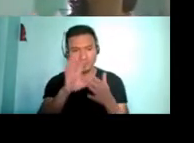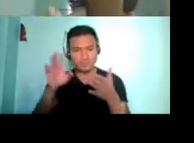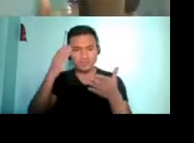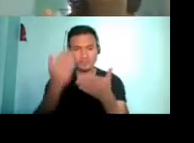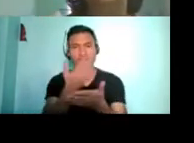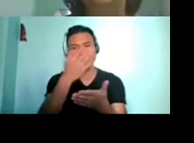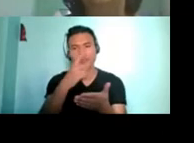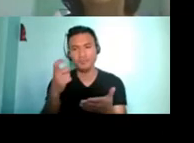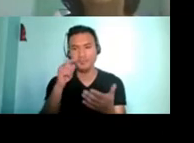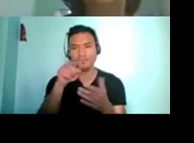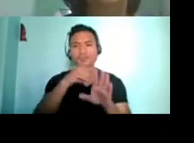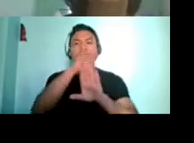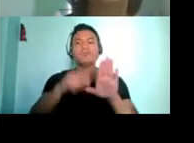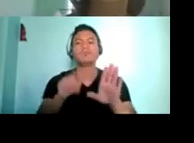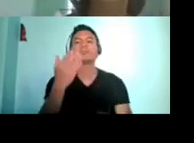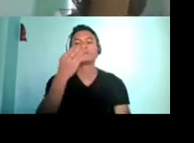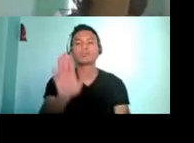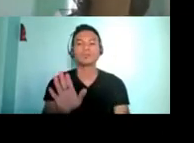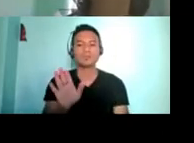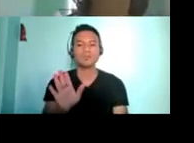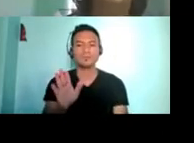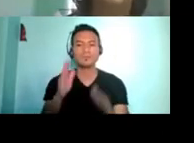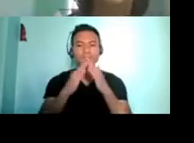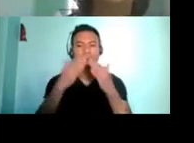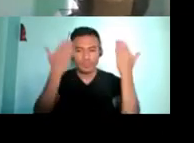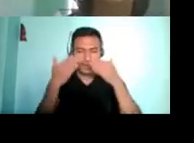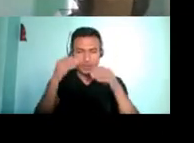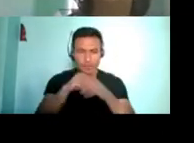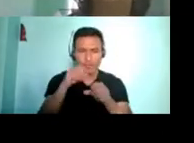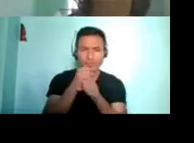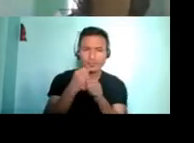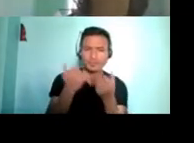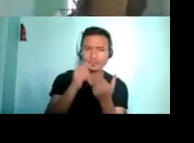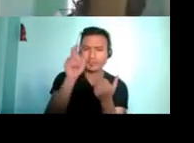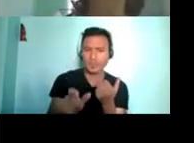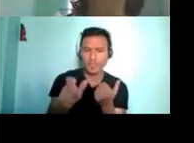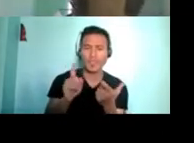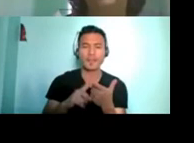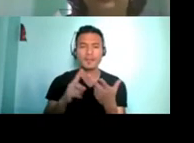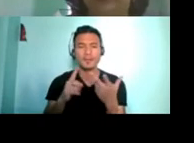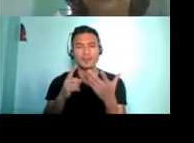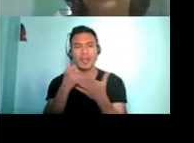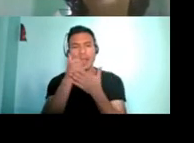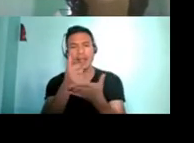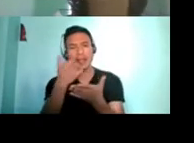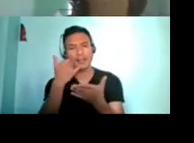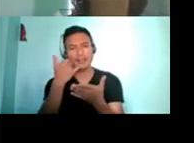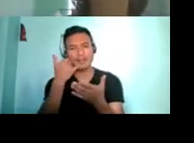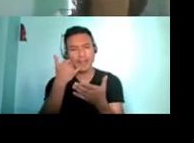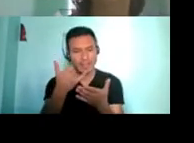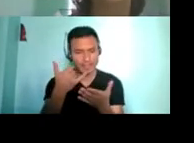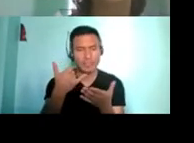लागि तपाईँको रणनीति के हुनसक्छ, होइन? र घरेलु हिंसामा काम गर्ने व्यक्तिहरू अनि हेल्पलाइनहरू चलाइरहेको